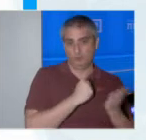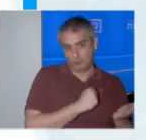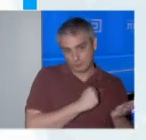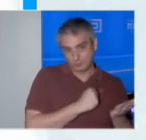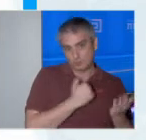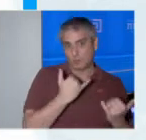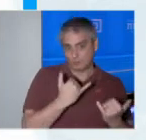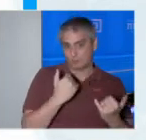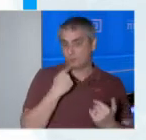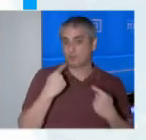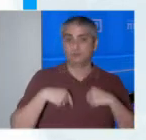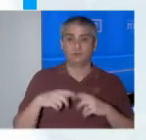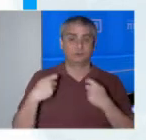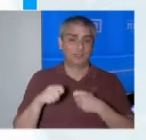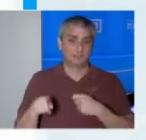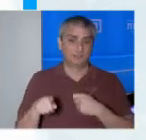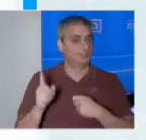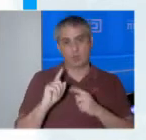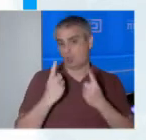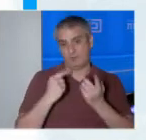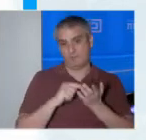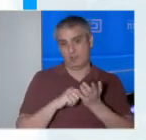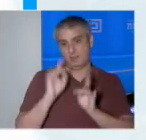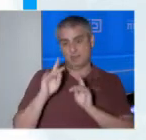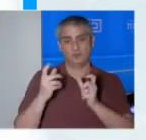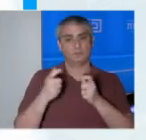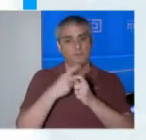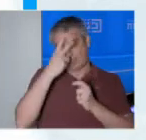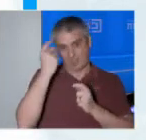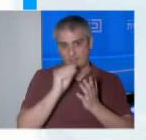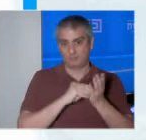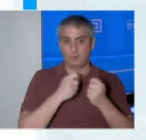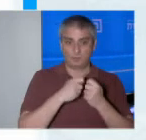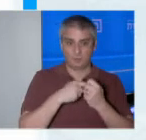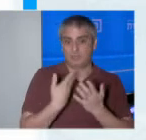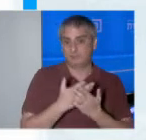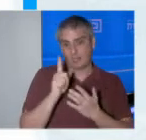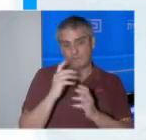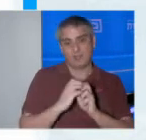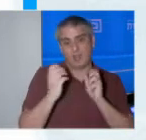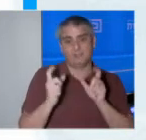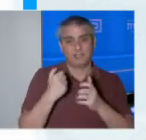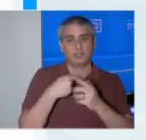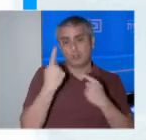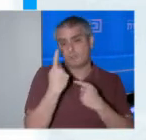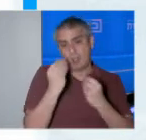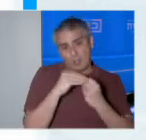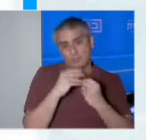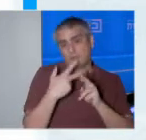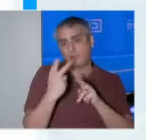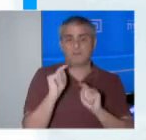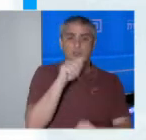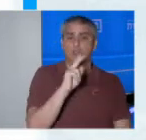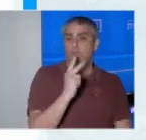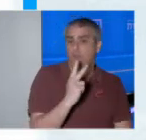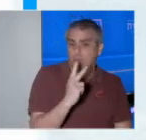סופית. היום כך אומר יושב ראש הכנסת לוין, זה לא יקרה עקב התנגדות הרשימה המשותפת. הצעה של לוין להאריך את הסגר ביום אחד